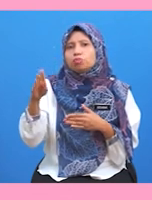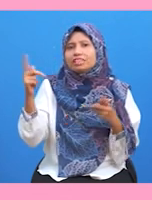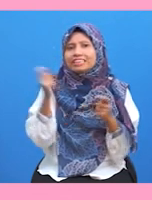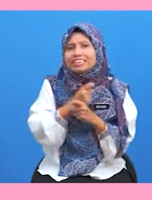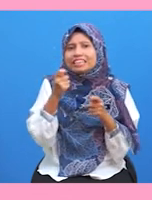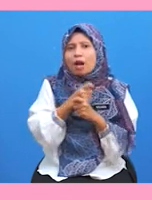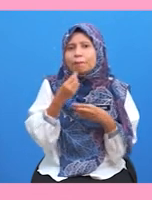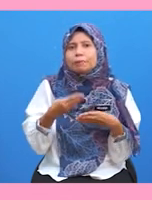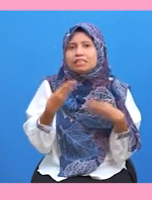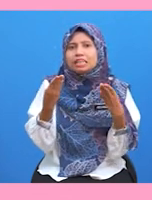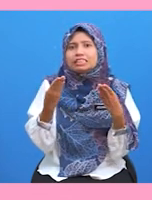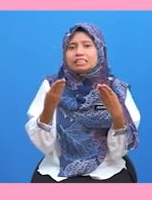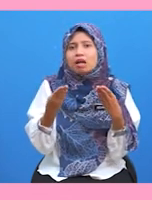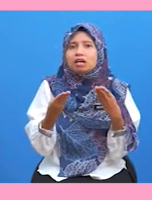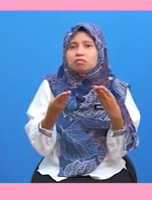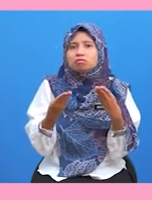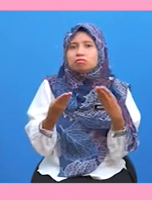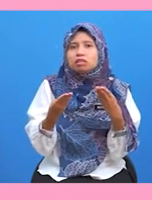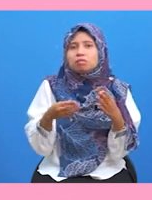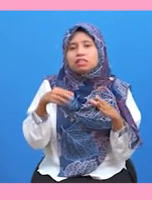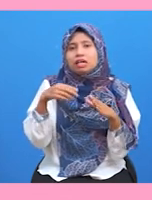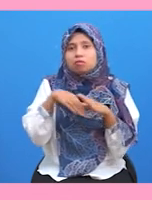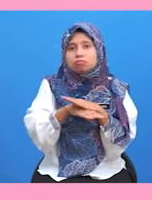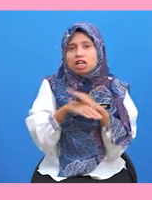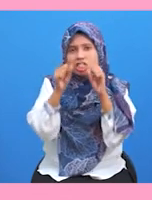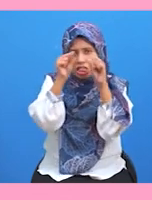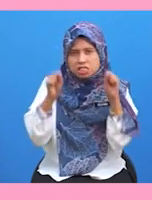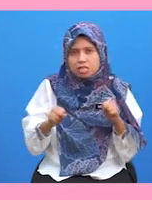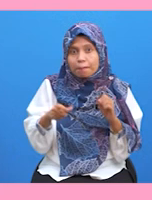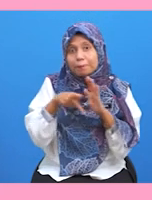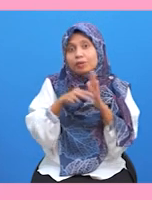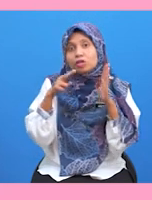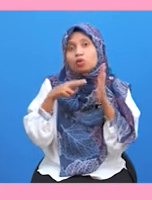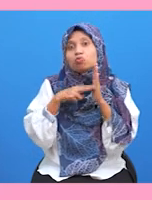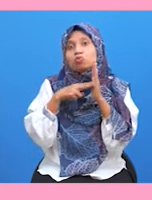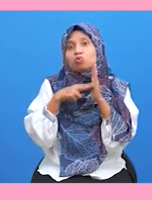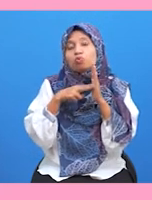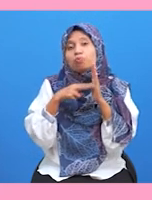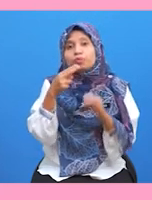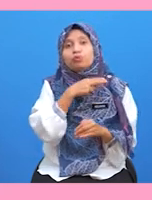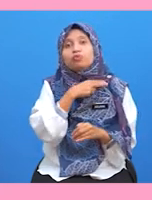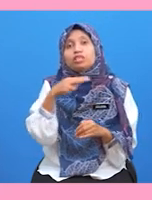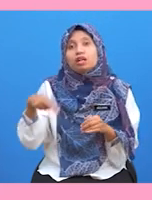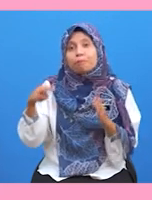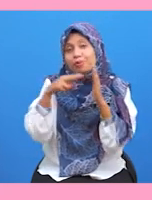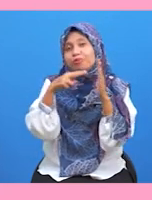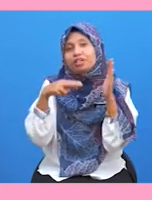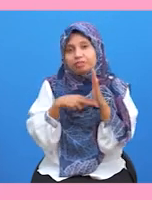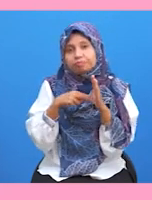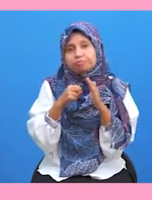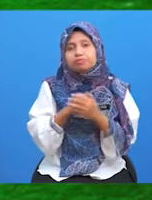menentang penyerahan menerusi sistem perundangan. Beliau membuat rayuan di Privy